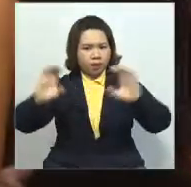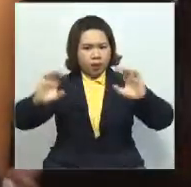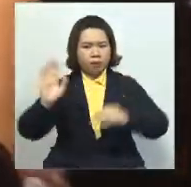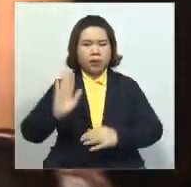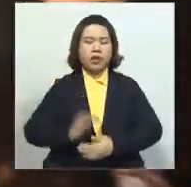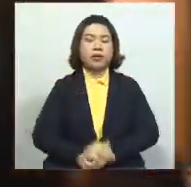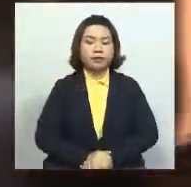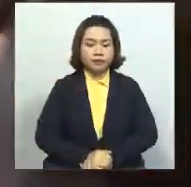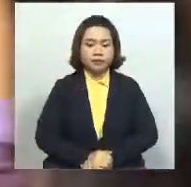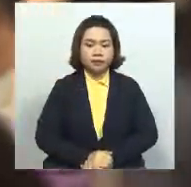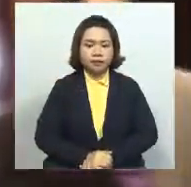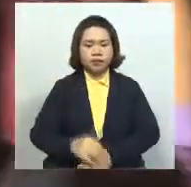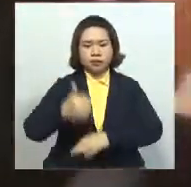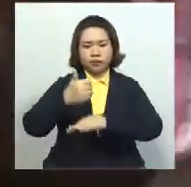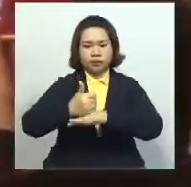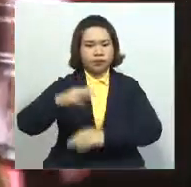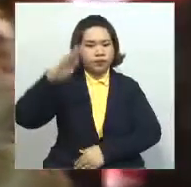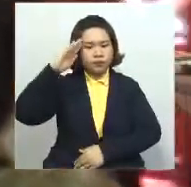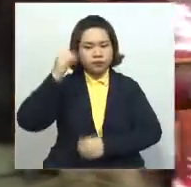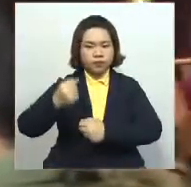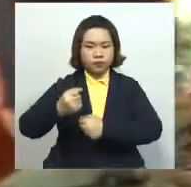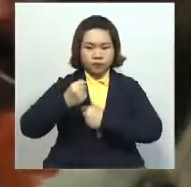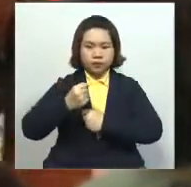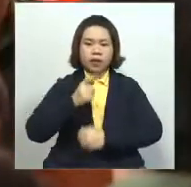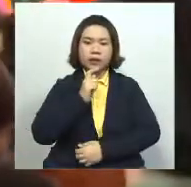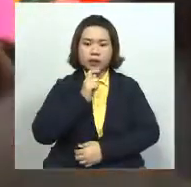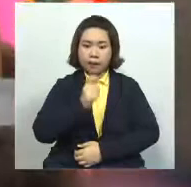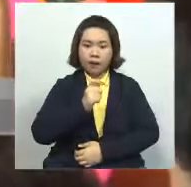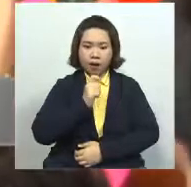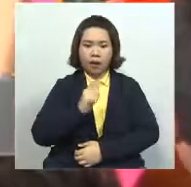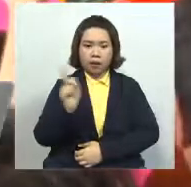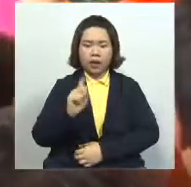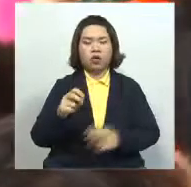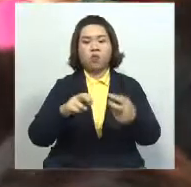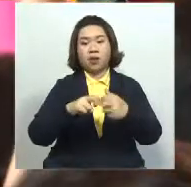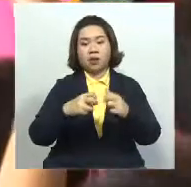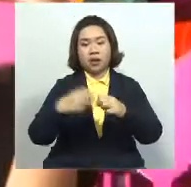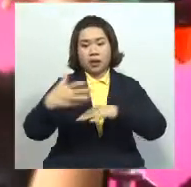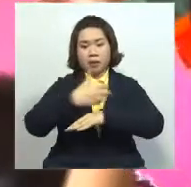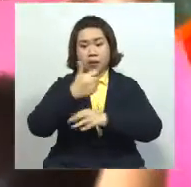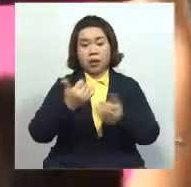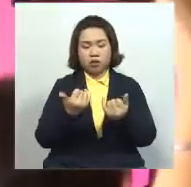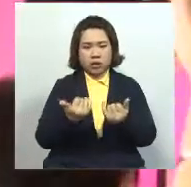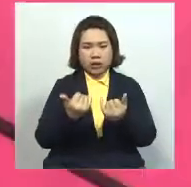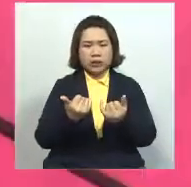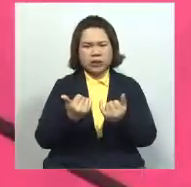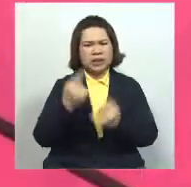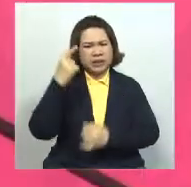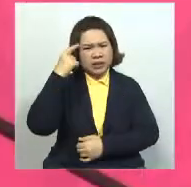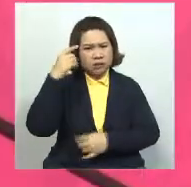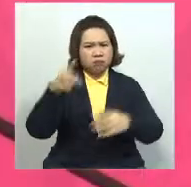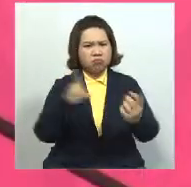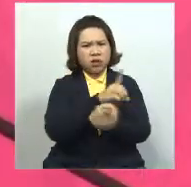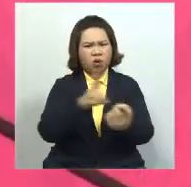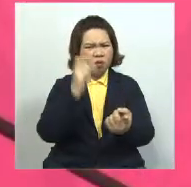พลเอกอภิรัตคงสมพงศ์ผู้บัญชาการทหารบกให้สัมภาษณ์เปิดใจครับถึงสถานการณ์ทางการเมืองในขณะนี้เกิดความเข้าใจผิด